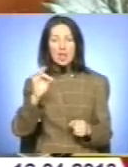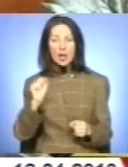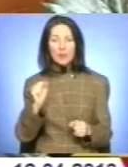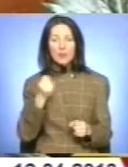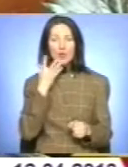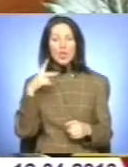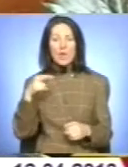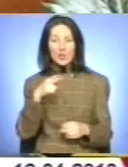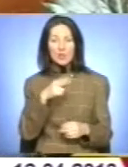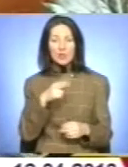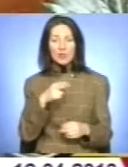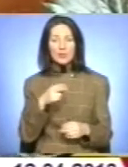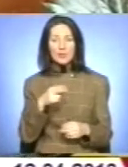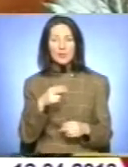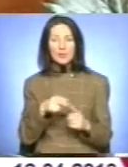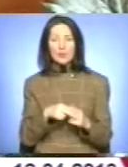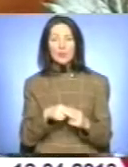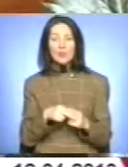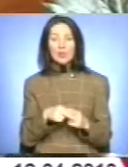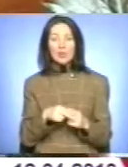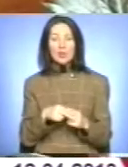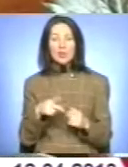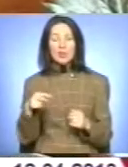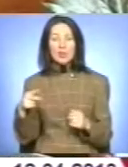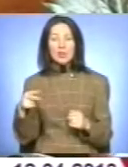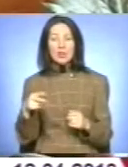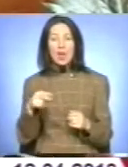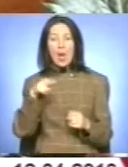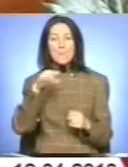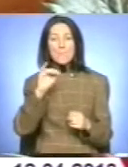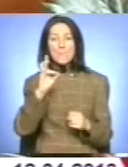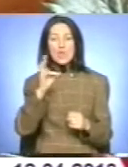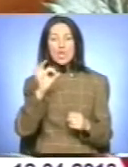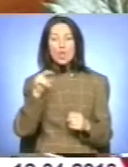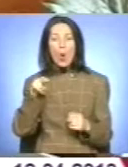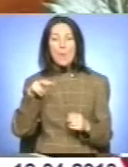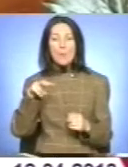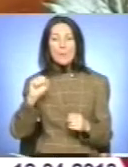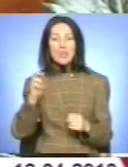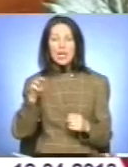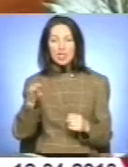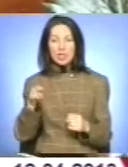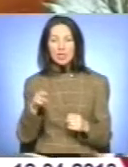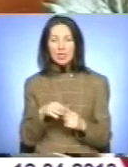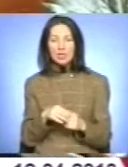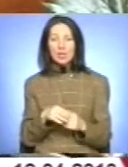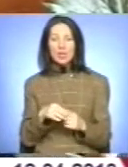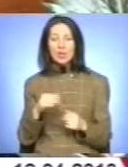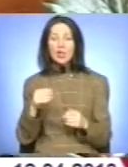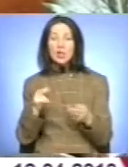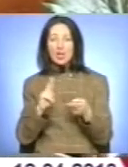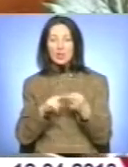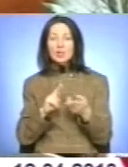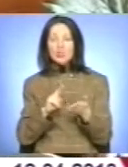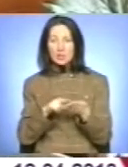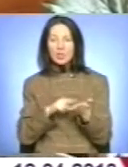вирізав фанерні деталі, я вирізував пінопласт. І пінопласт і фанеру я склеїв.